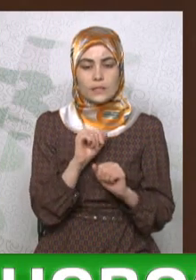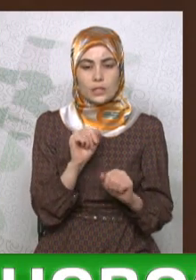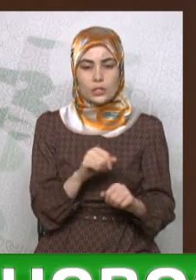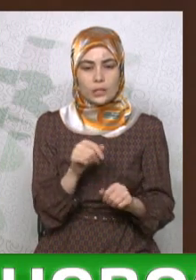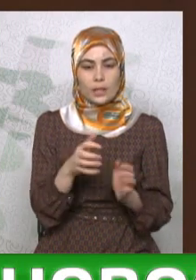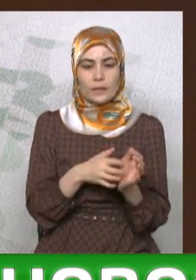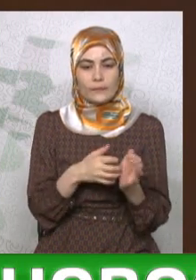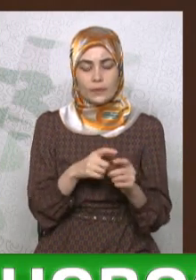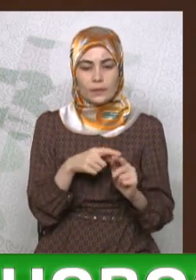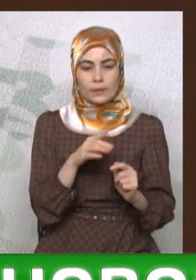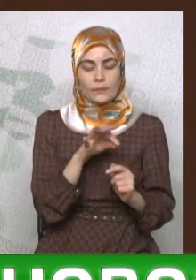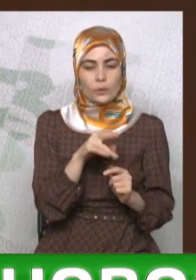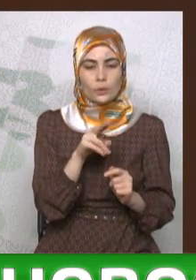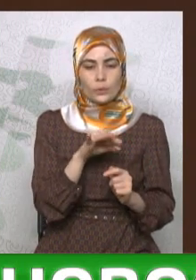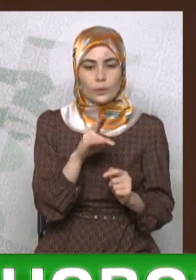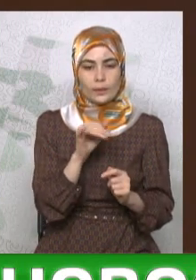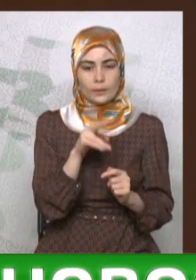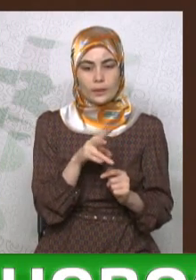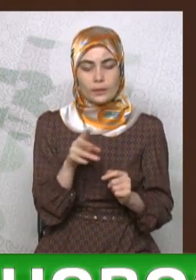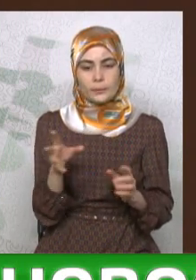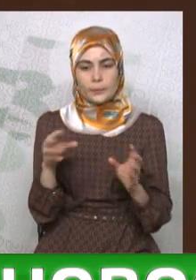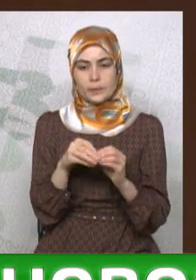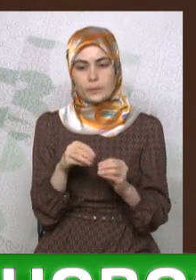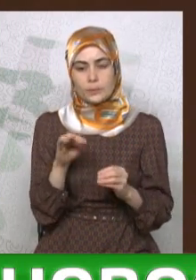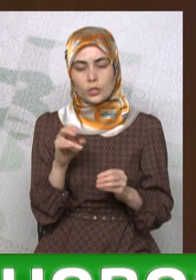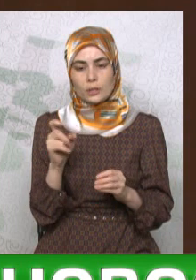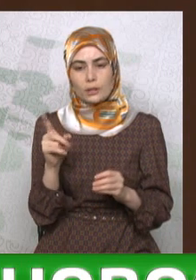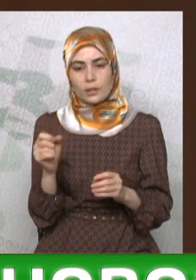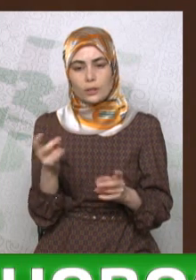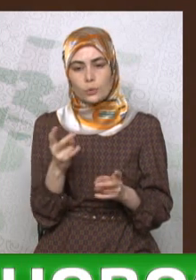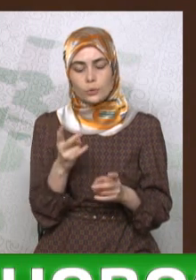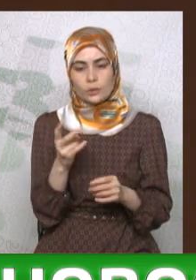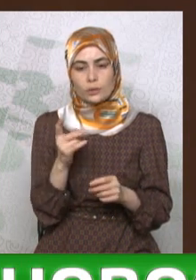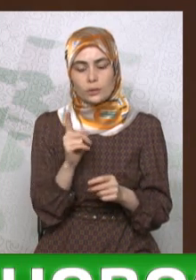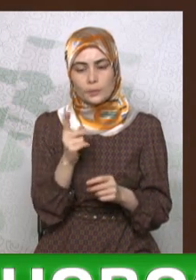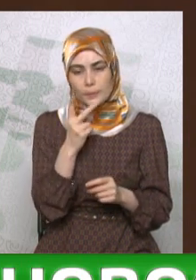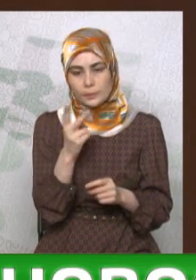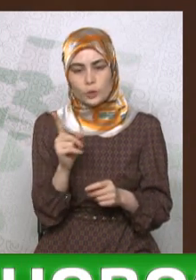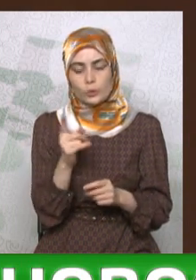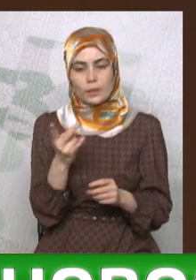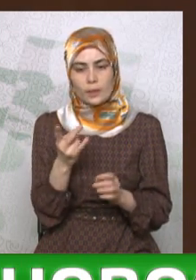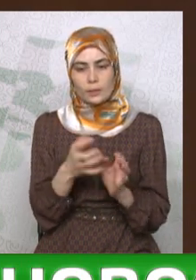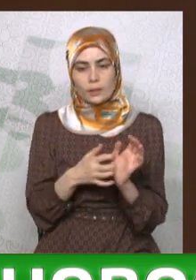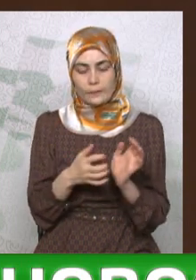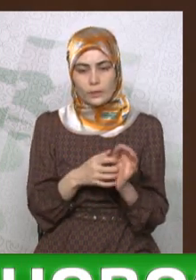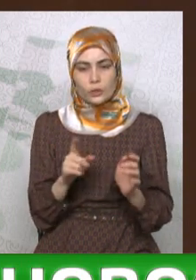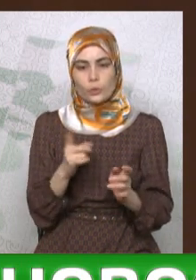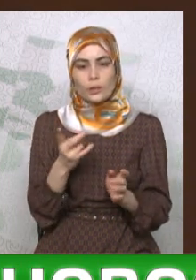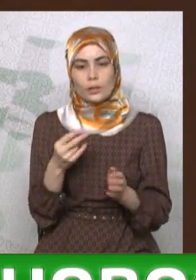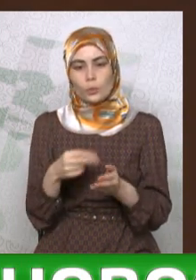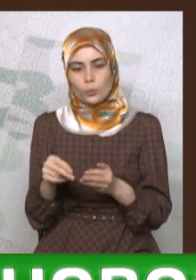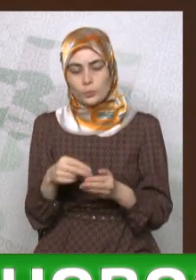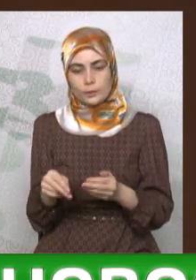канал совместно с МИЖКХ надо предоставить, что нужно для защиты, что надо приобрести, какие средства защиты. Мы